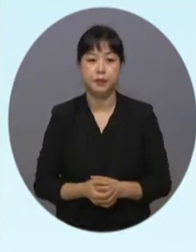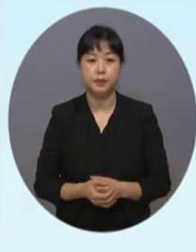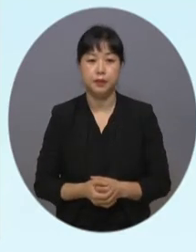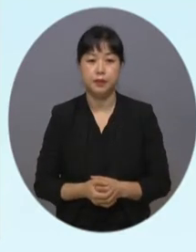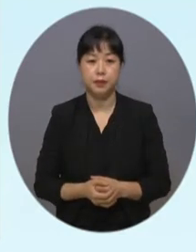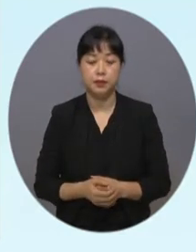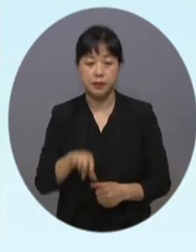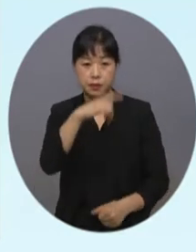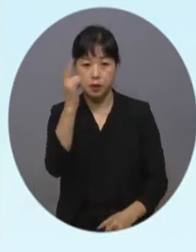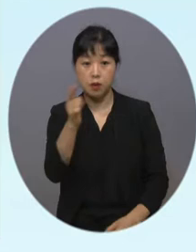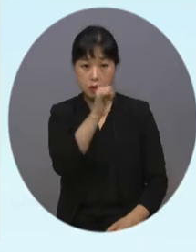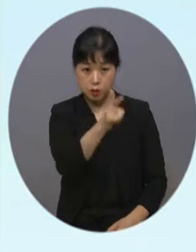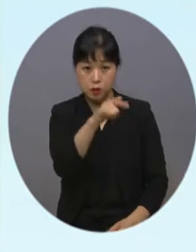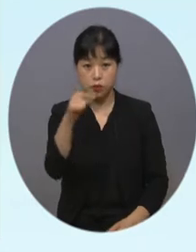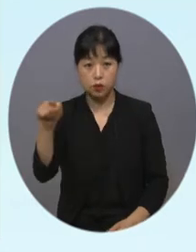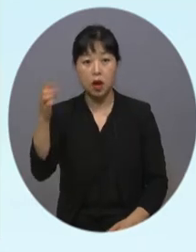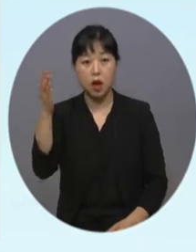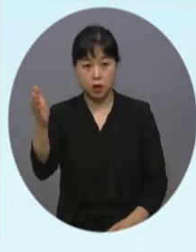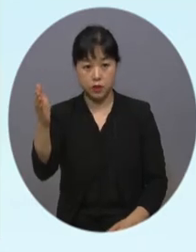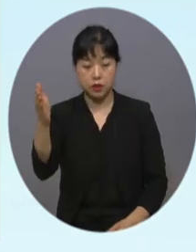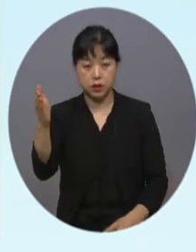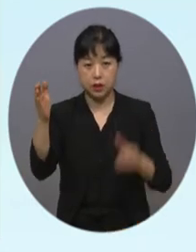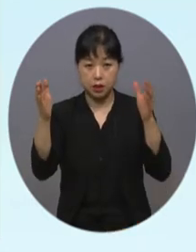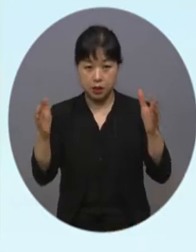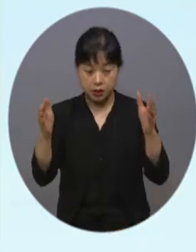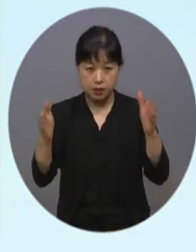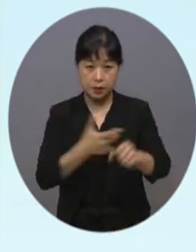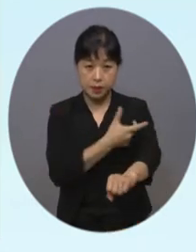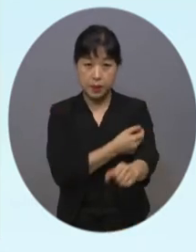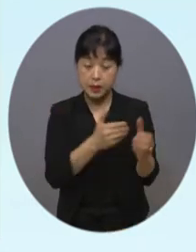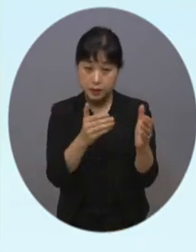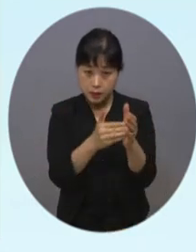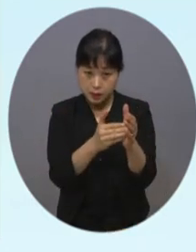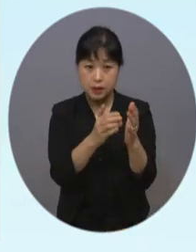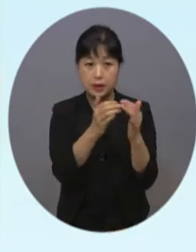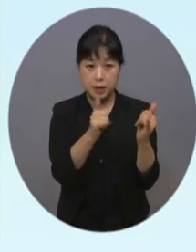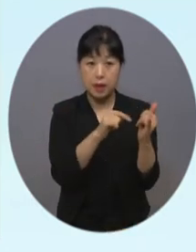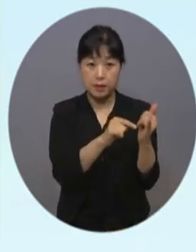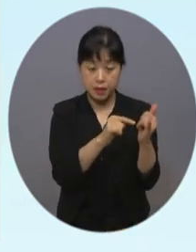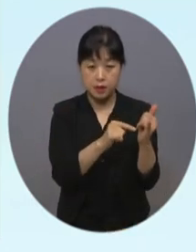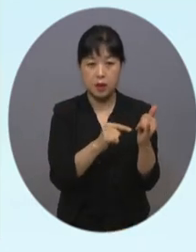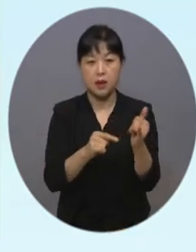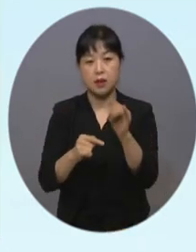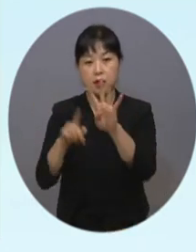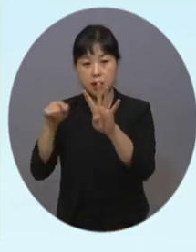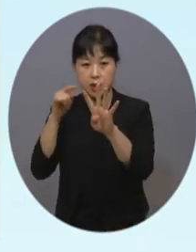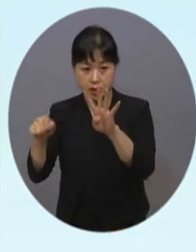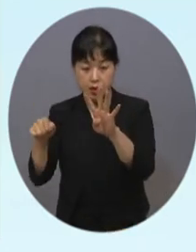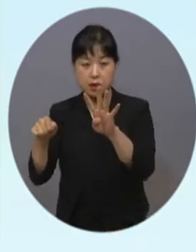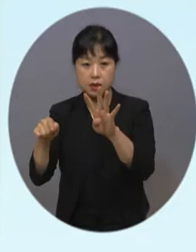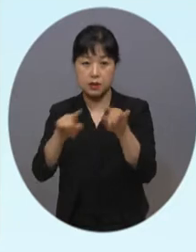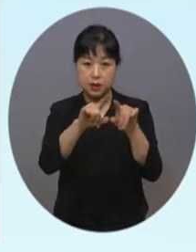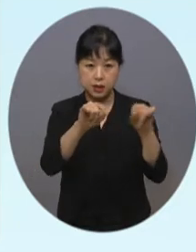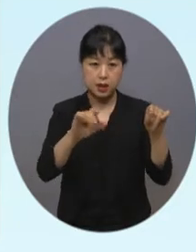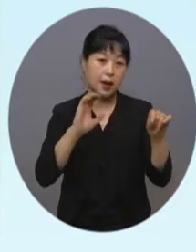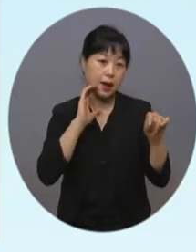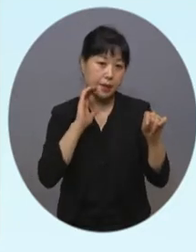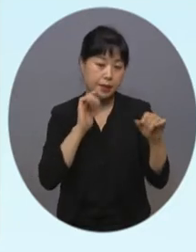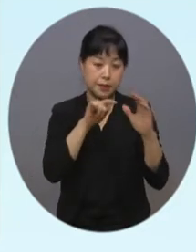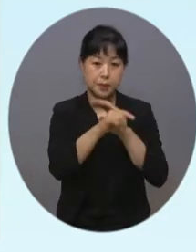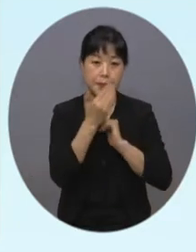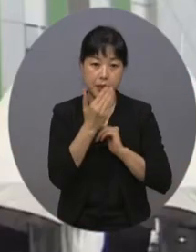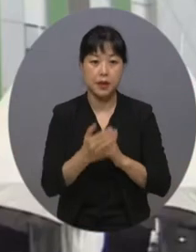저녁 6시부터 9시까지는 예방접종 완료자를 포함해 4인까지 식당과 카페 이용이 가능하도록